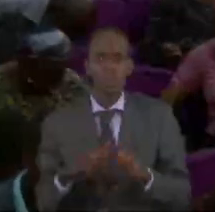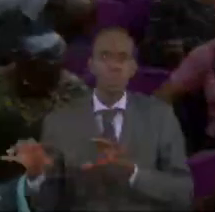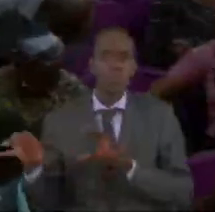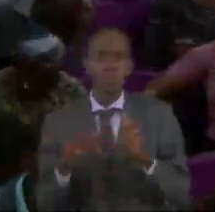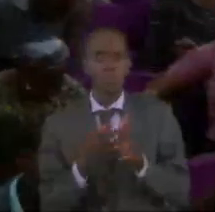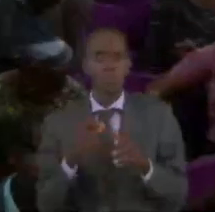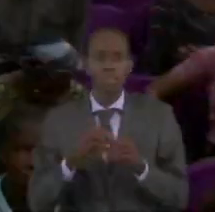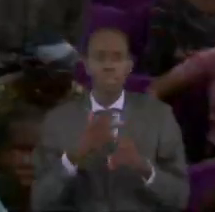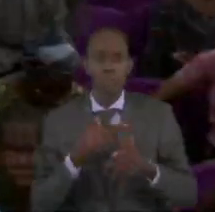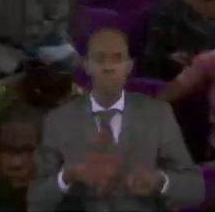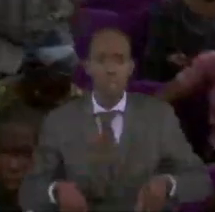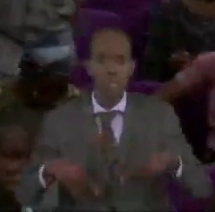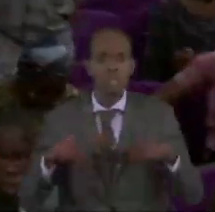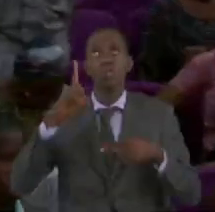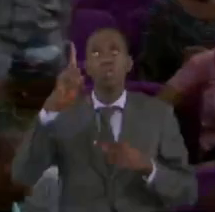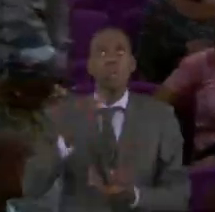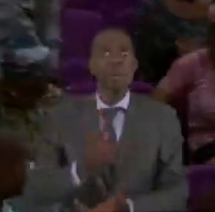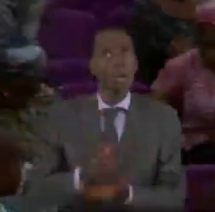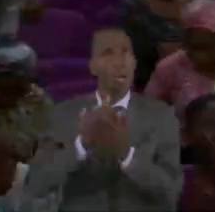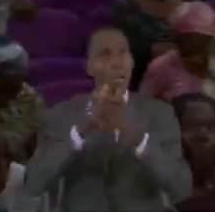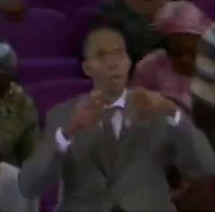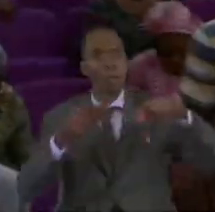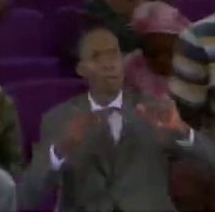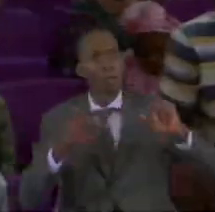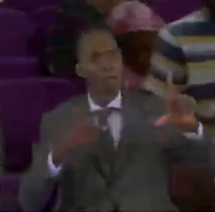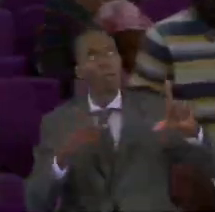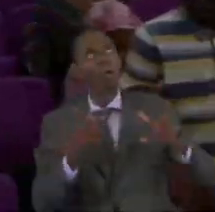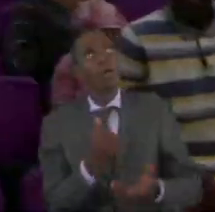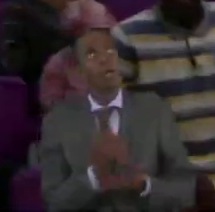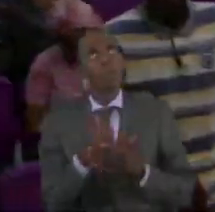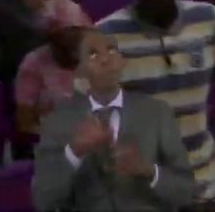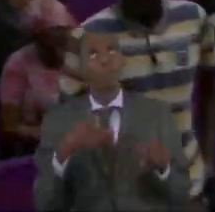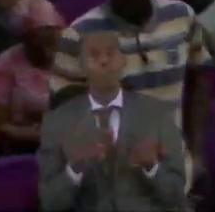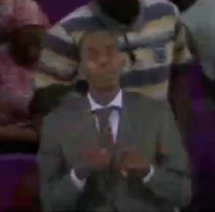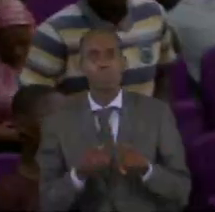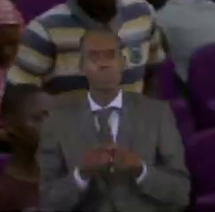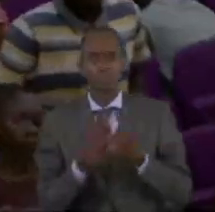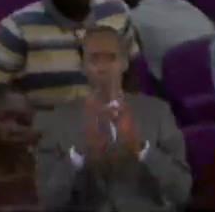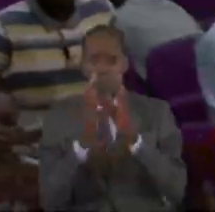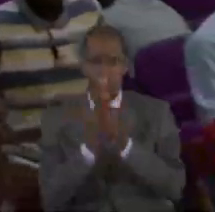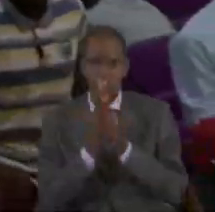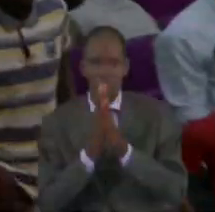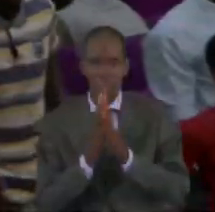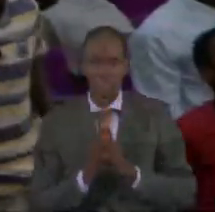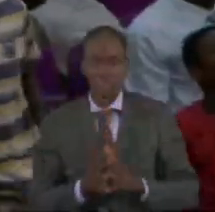Fais-le dans ma vie. Tu as aidé Paul. Aide-moi de même, Seigneur.